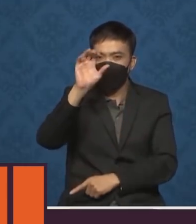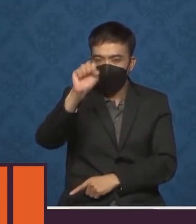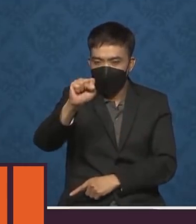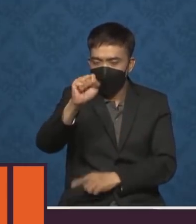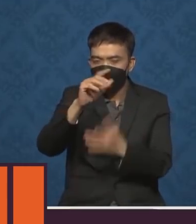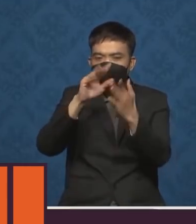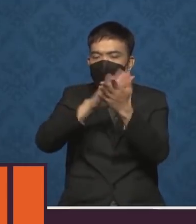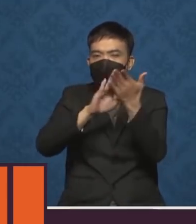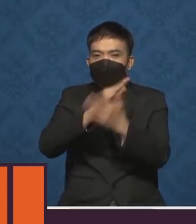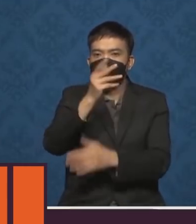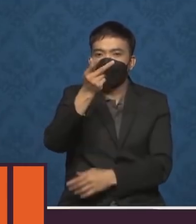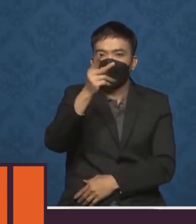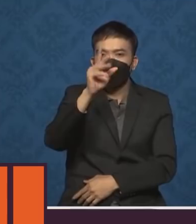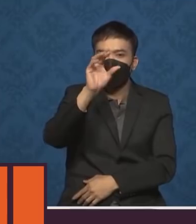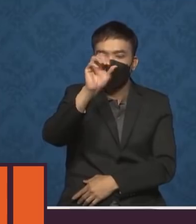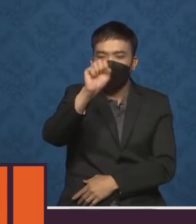ะเรา